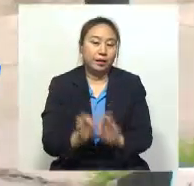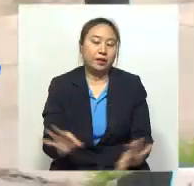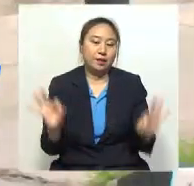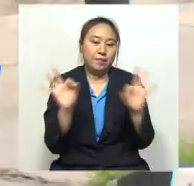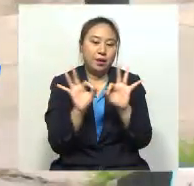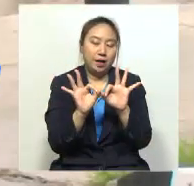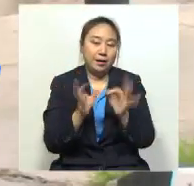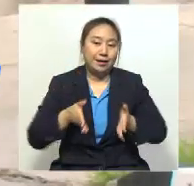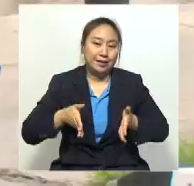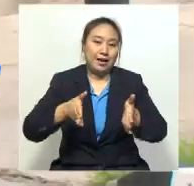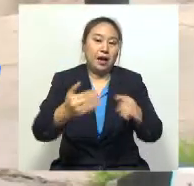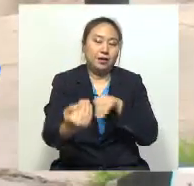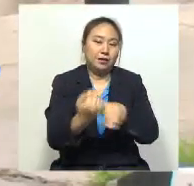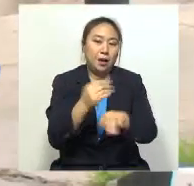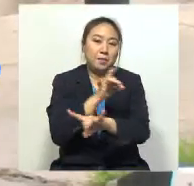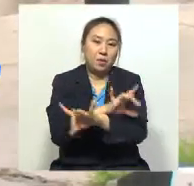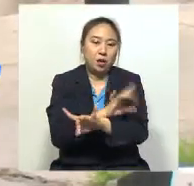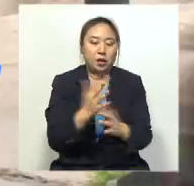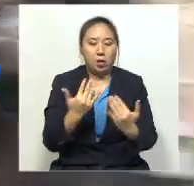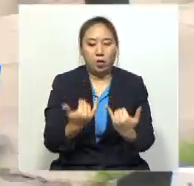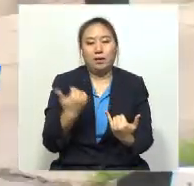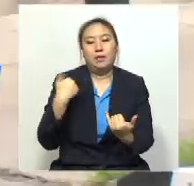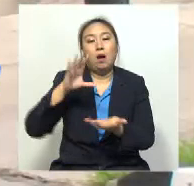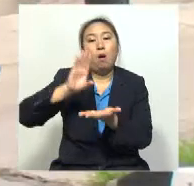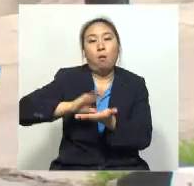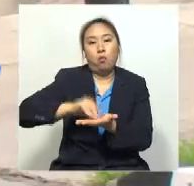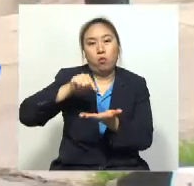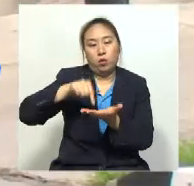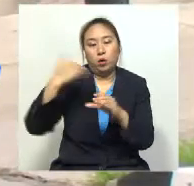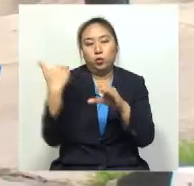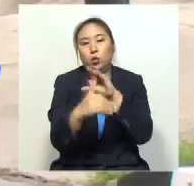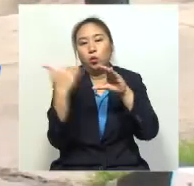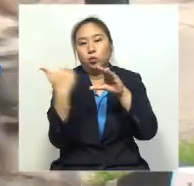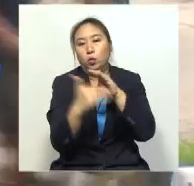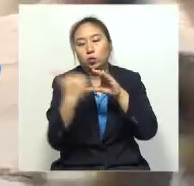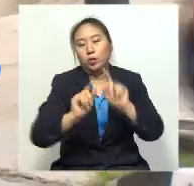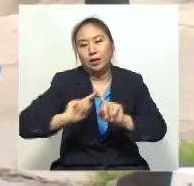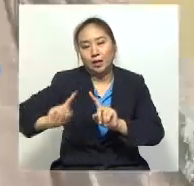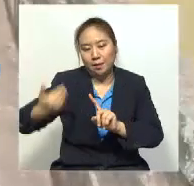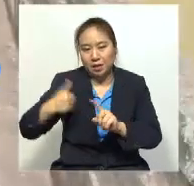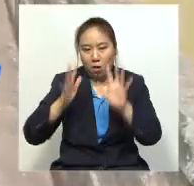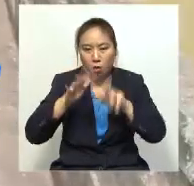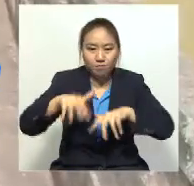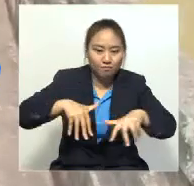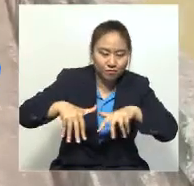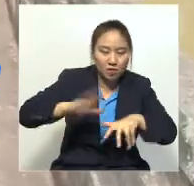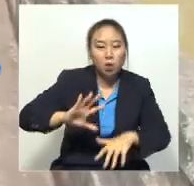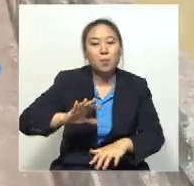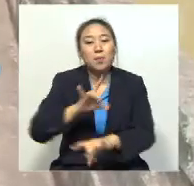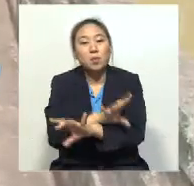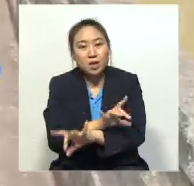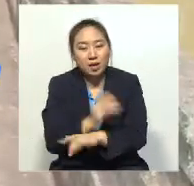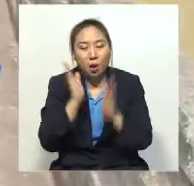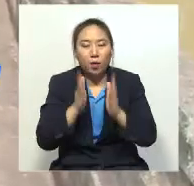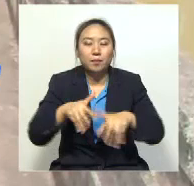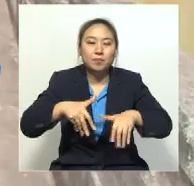างหลวงเพชรบุรีเนี่ยล่าสุดเนี่ยเขามีการส่งข้อมูลเข้าช่องทางออนไลน์ต่างๆถึงคนเมืองเพชรถึงคนที่ใช้เส้นท